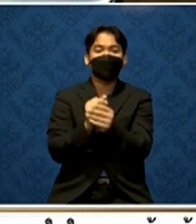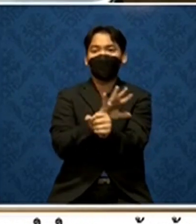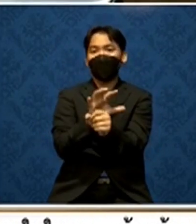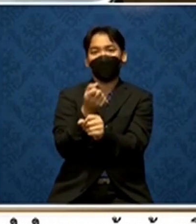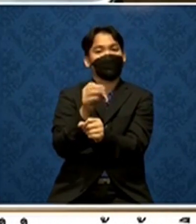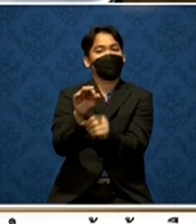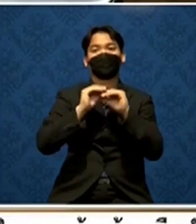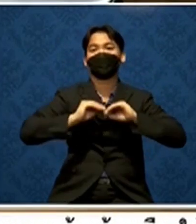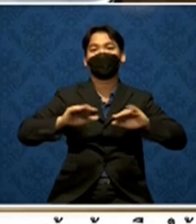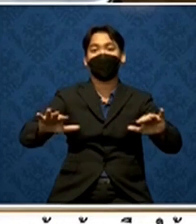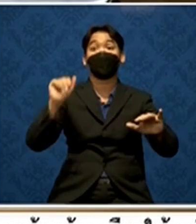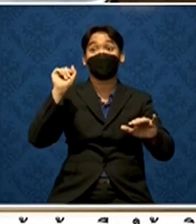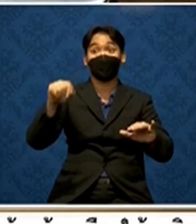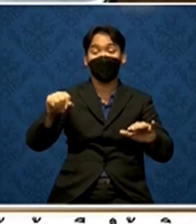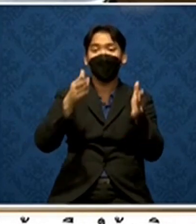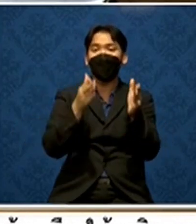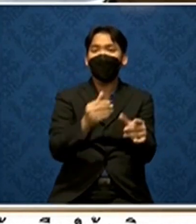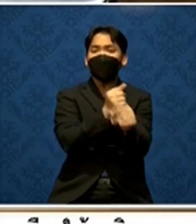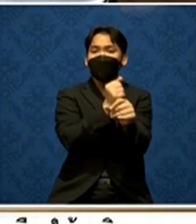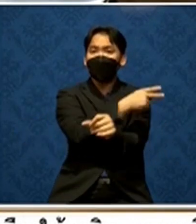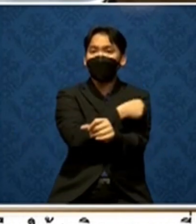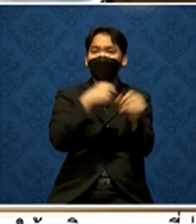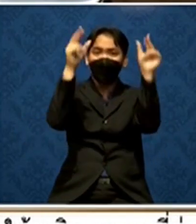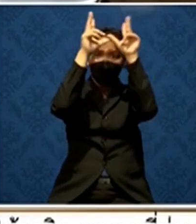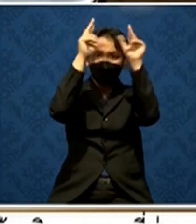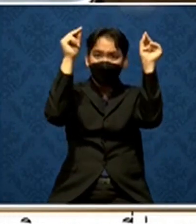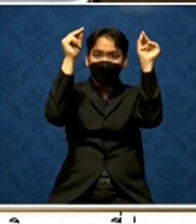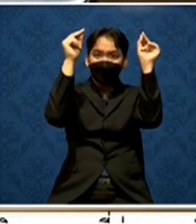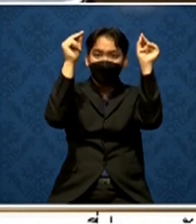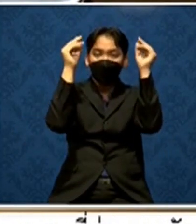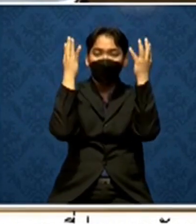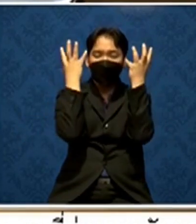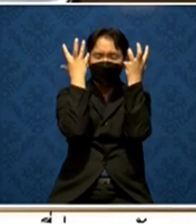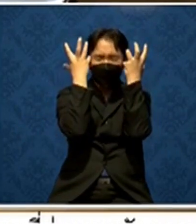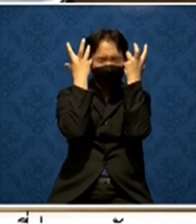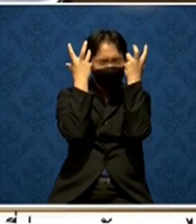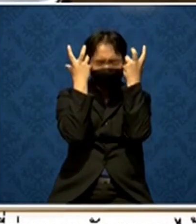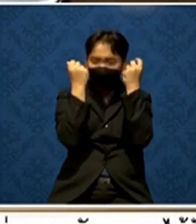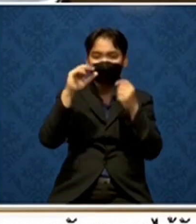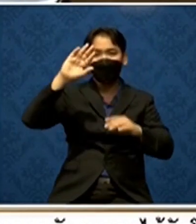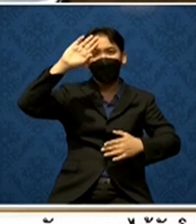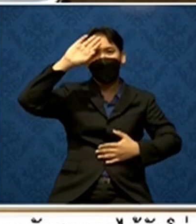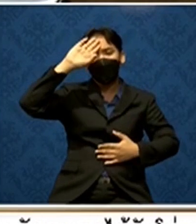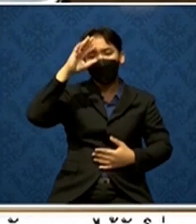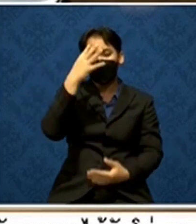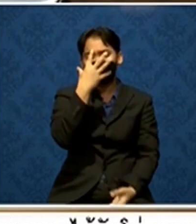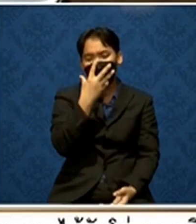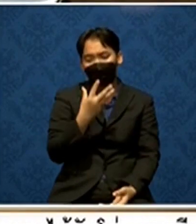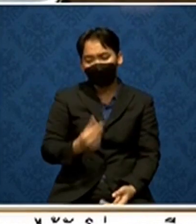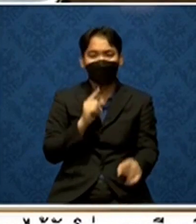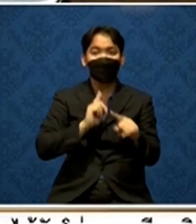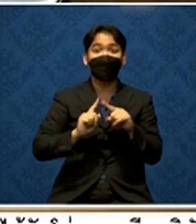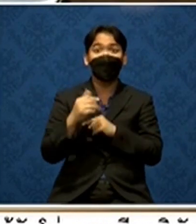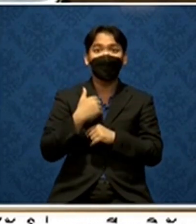าบุคลากรทางการแพทย์เกิดความเครียดเพิ่มขึ้นเป็นโรคซึมเศร้าเพิ่มขึ้นมีความ